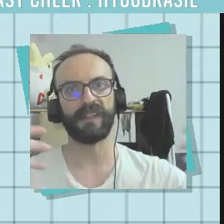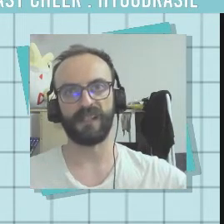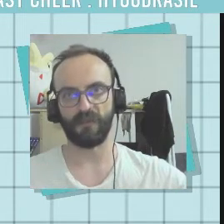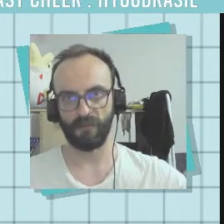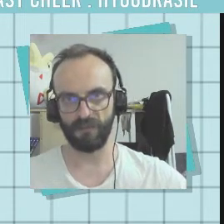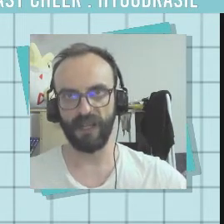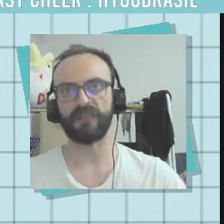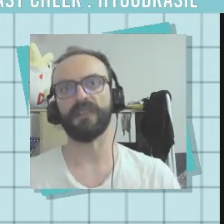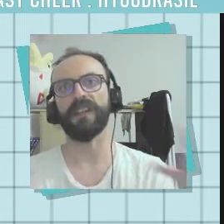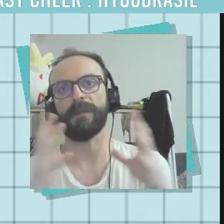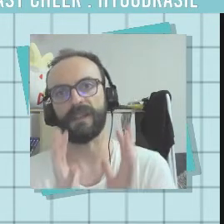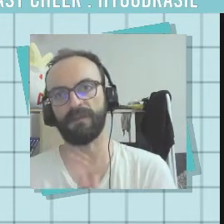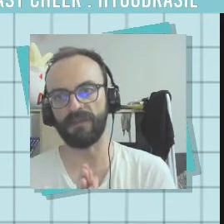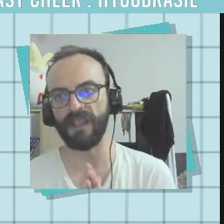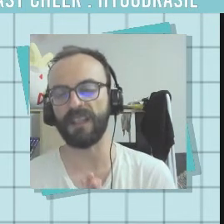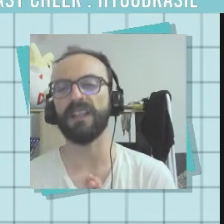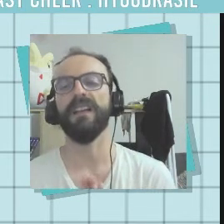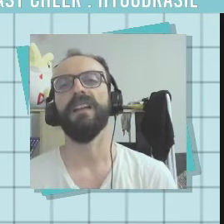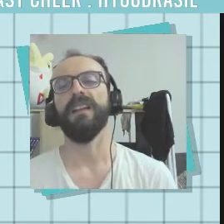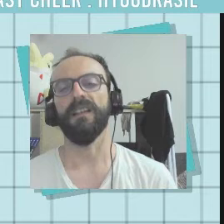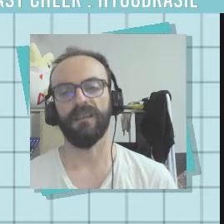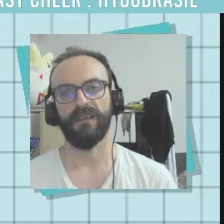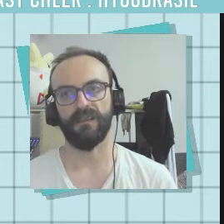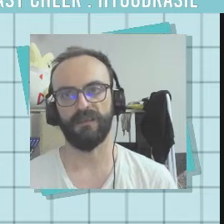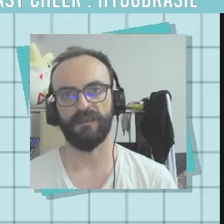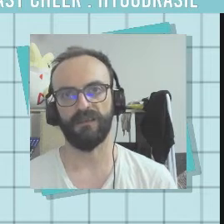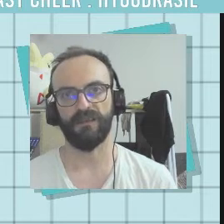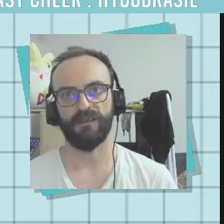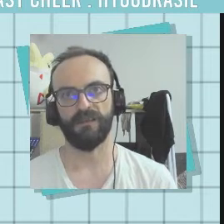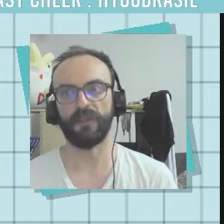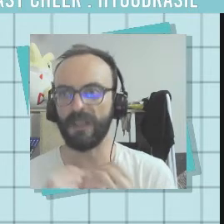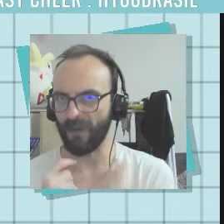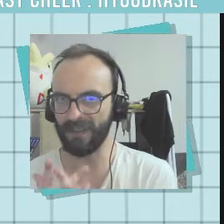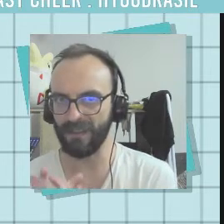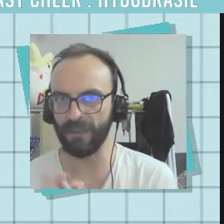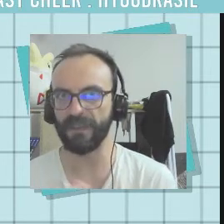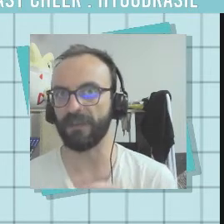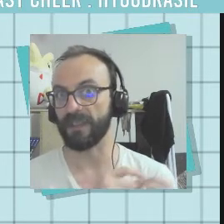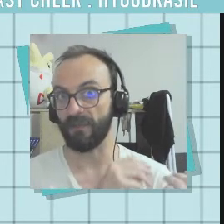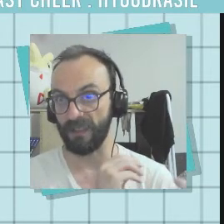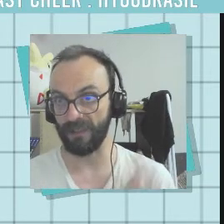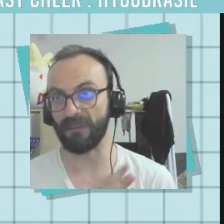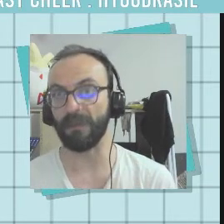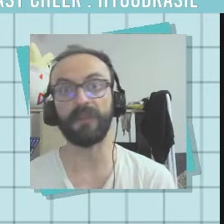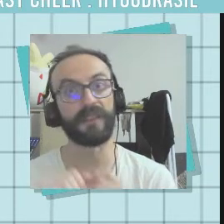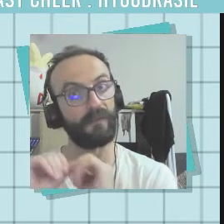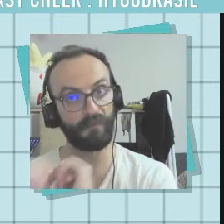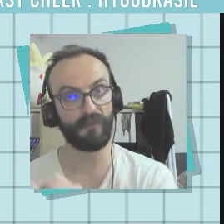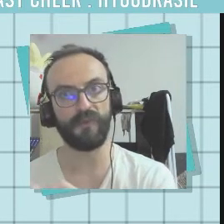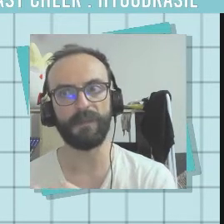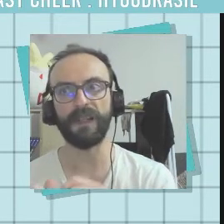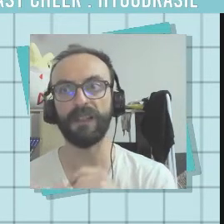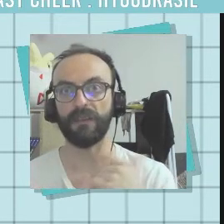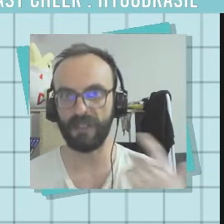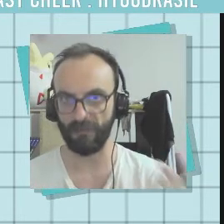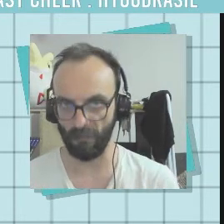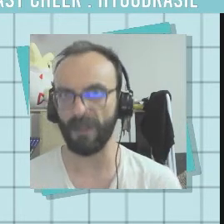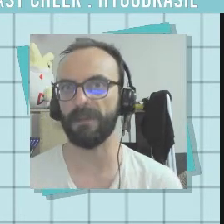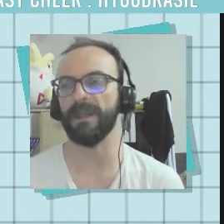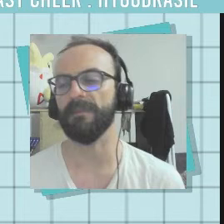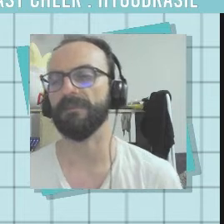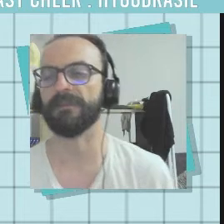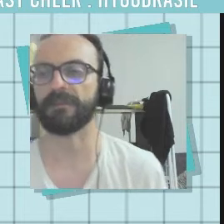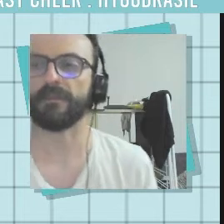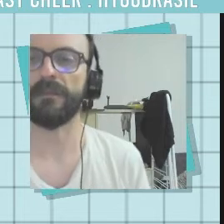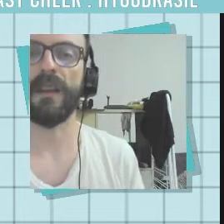de signation plus large, d'autres un espace plus serré, d'autres qui vont aller très très vite, d'autres qui vont aller lentement, d'autres qui vont beaucoup épeler, d'autres qui vont pas